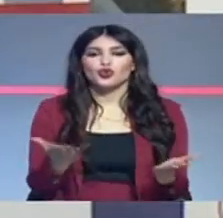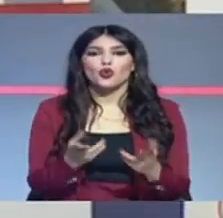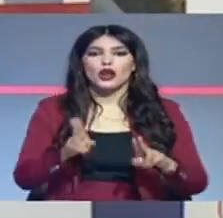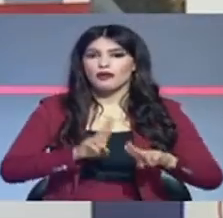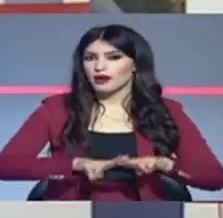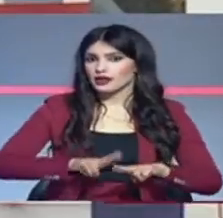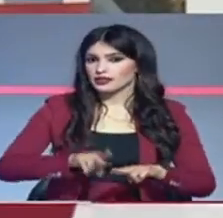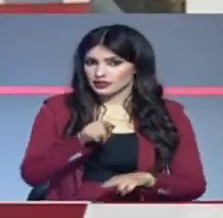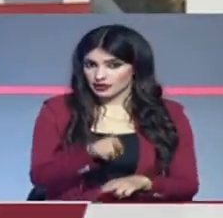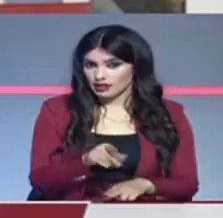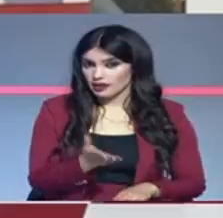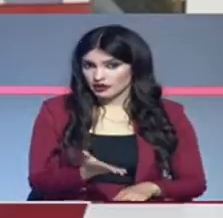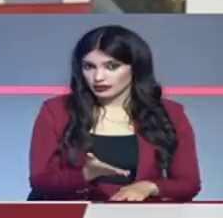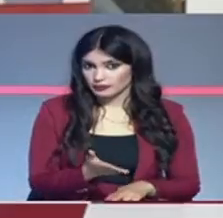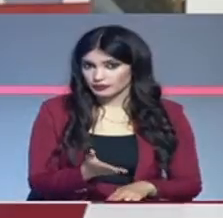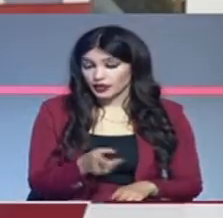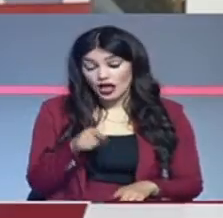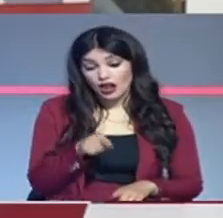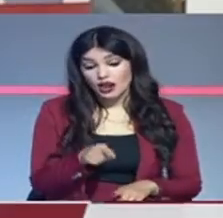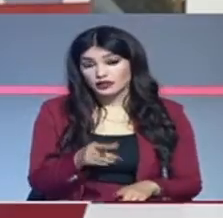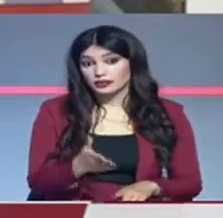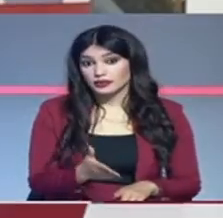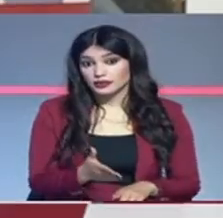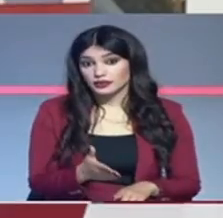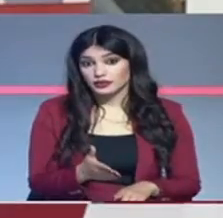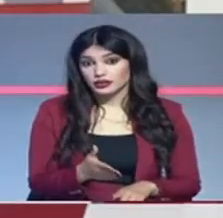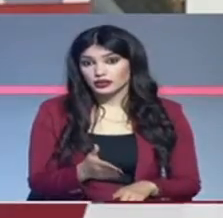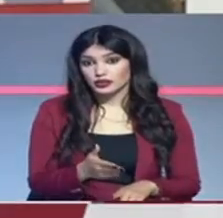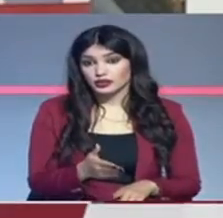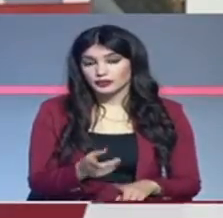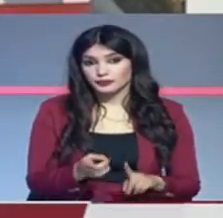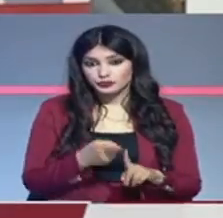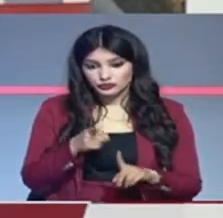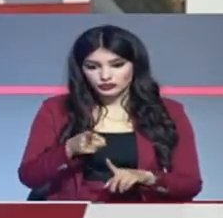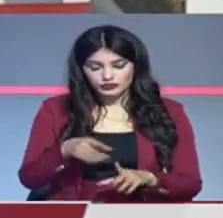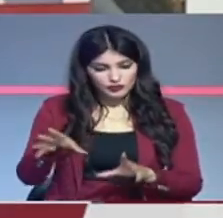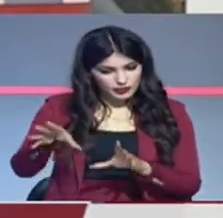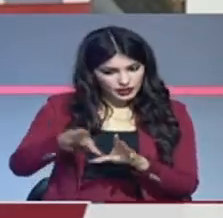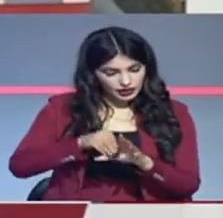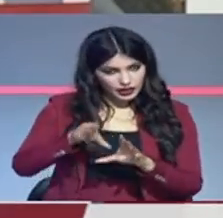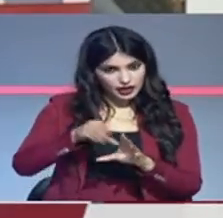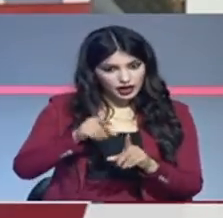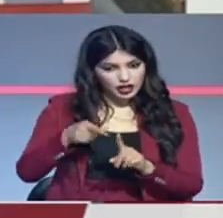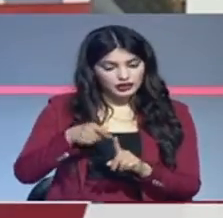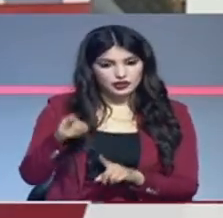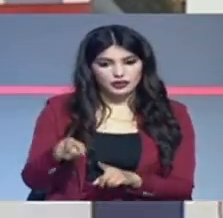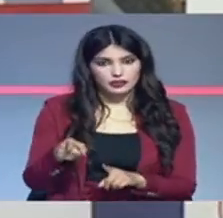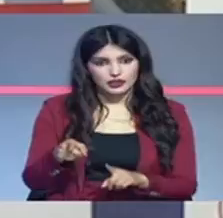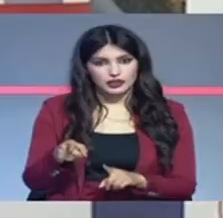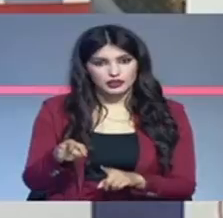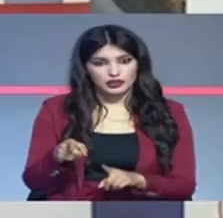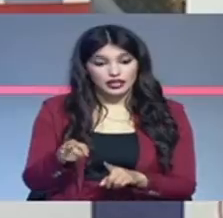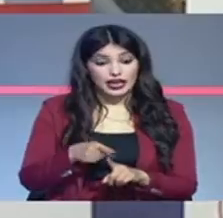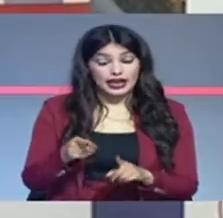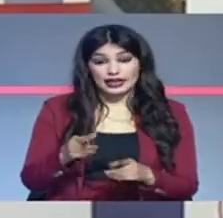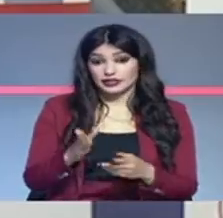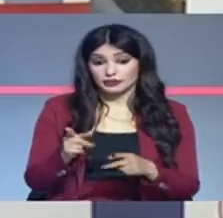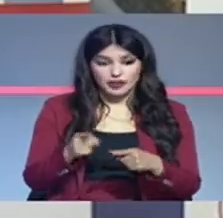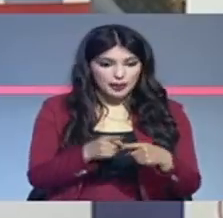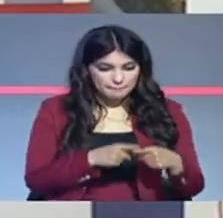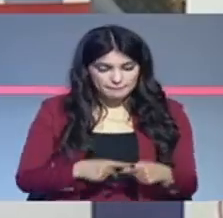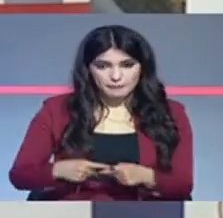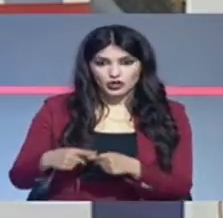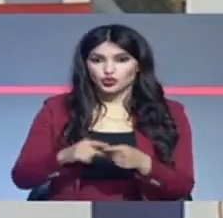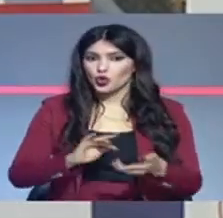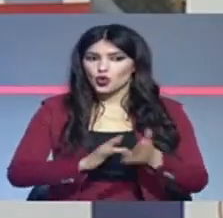يجب ان يكون الادماج اه القاسم المشترك لكل